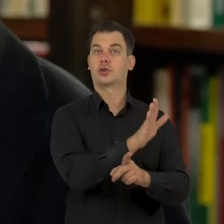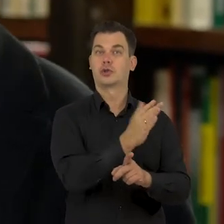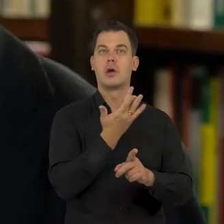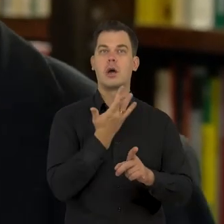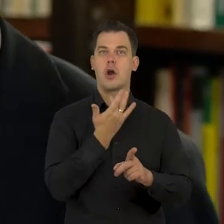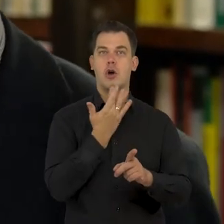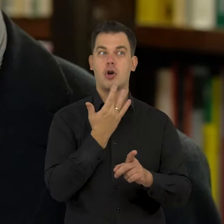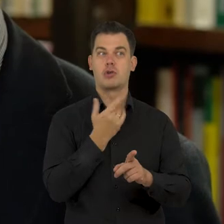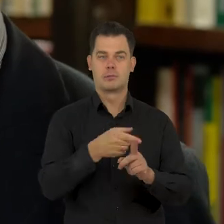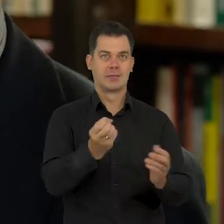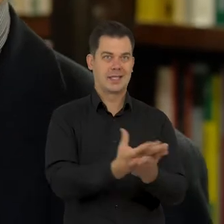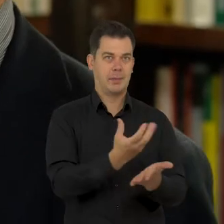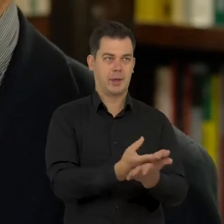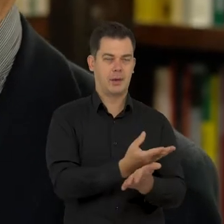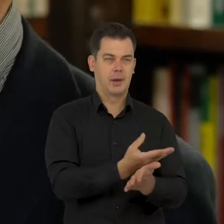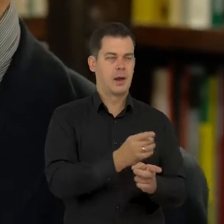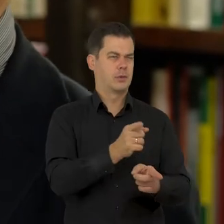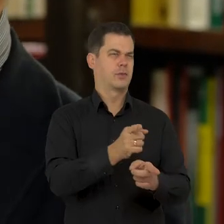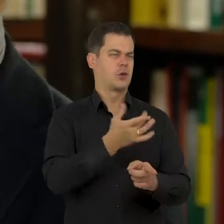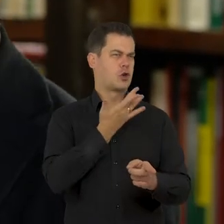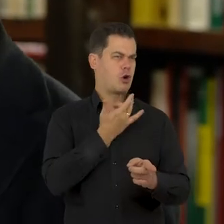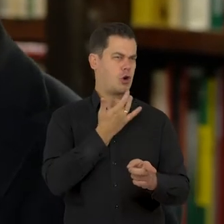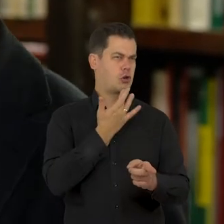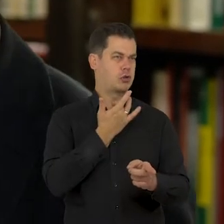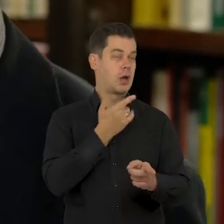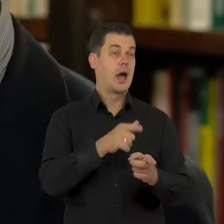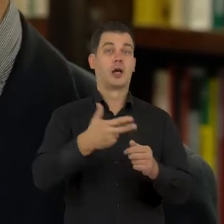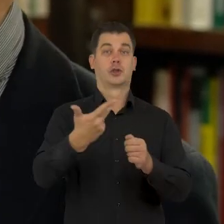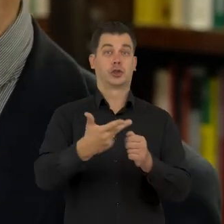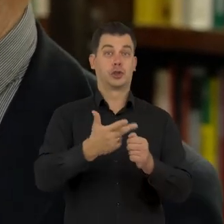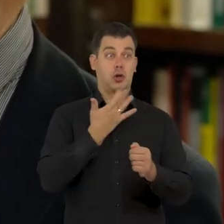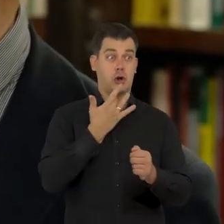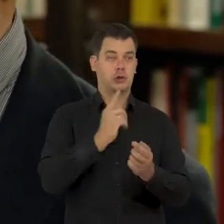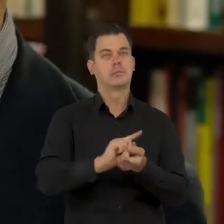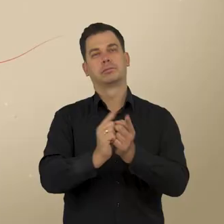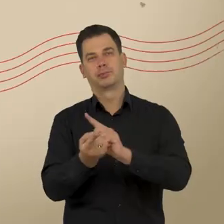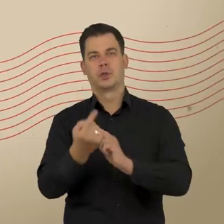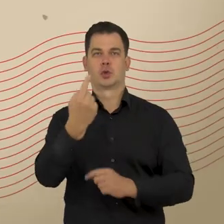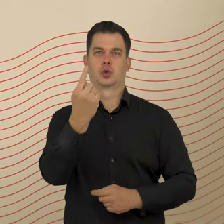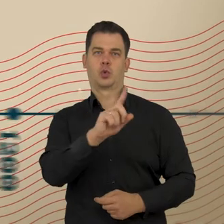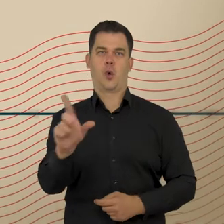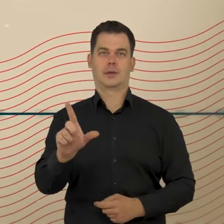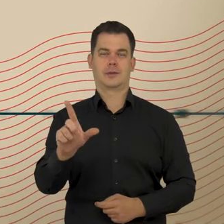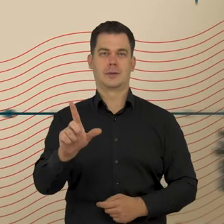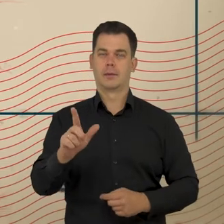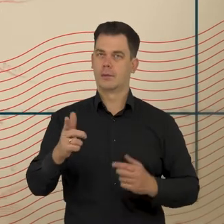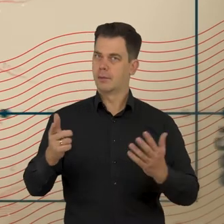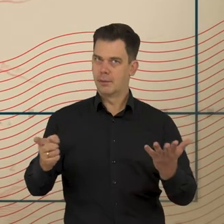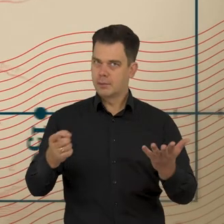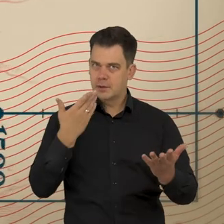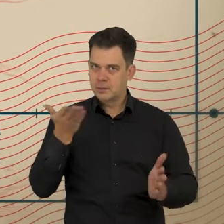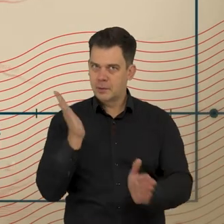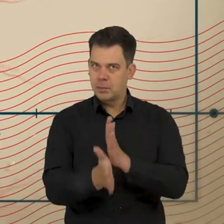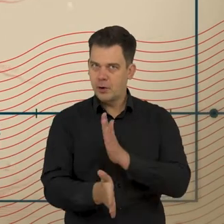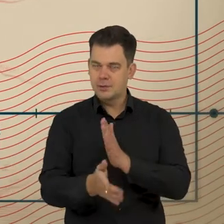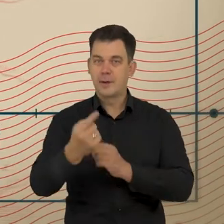ze srebra. Więc zaczęto nazywać sumę 30 groszy złoty. Czyli sprawa nie